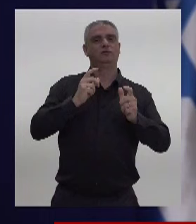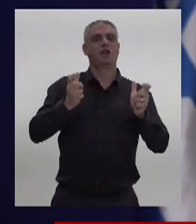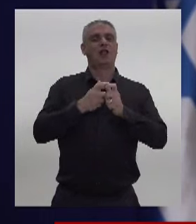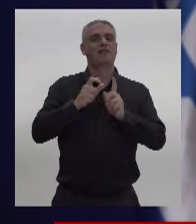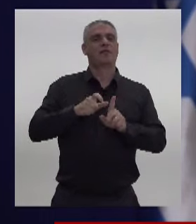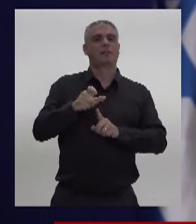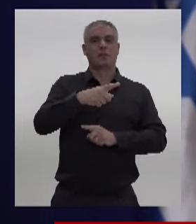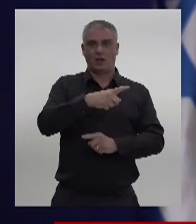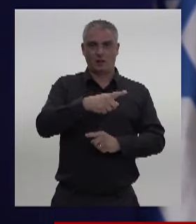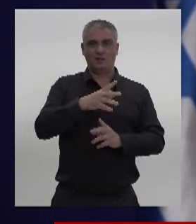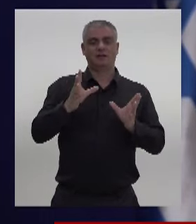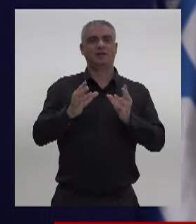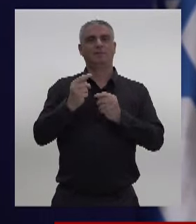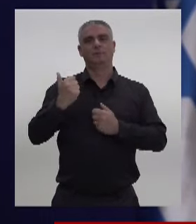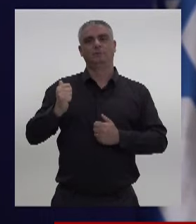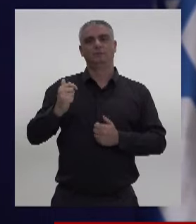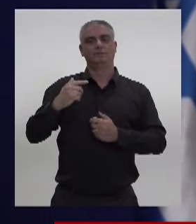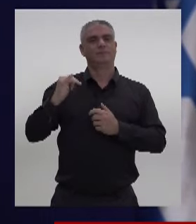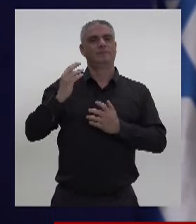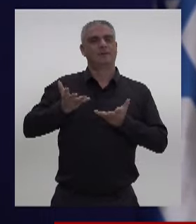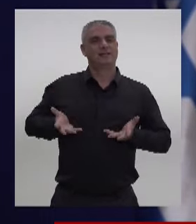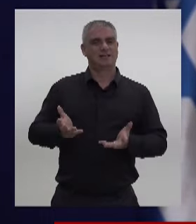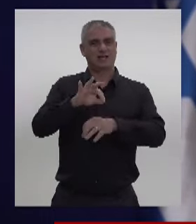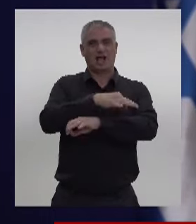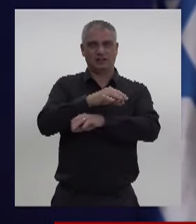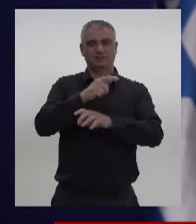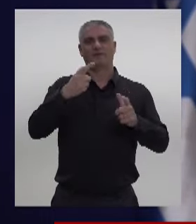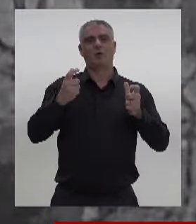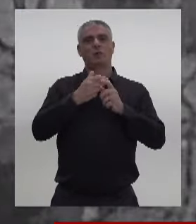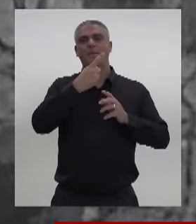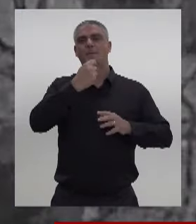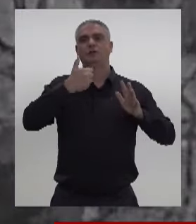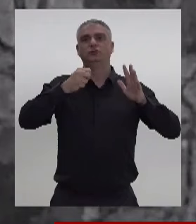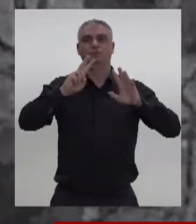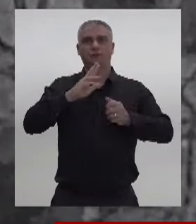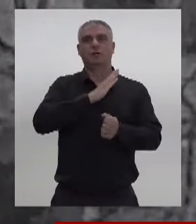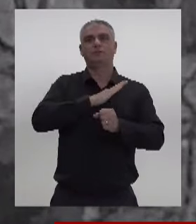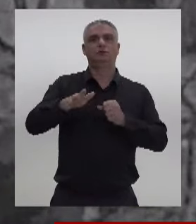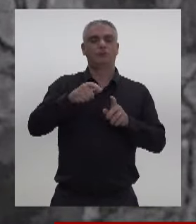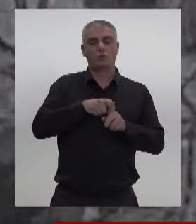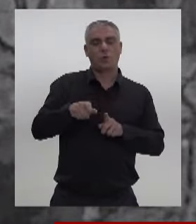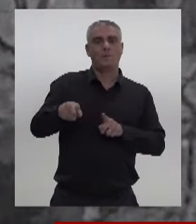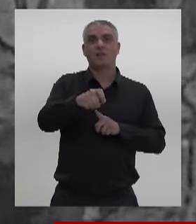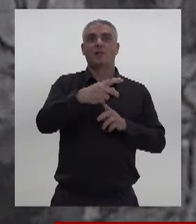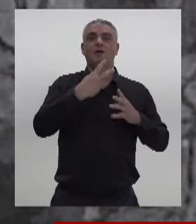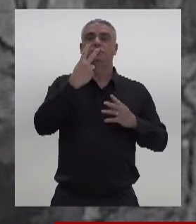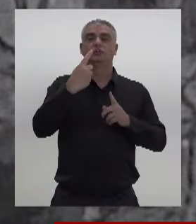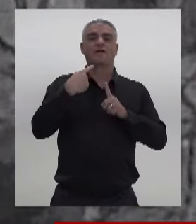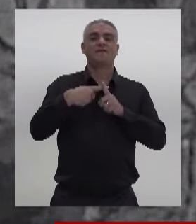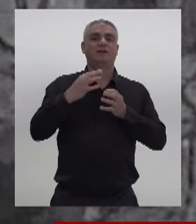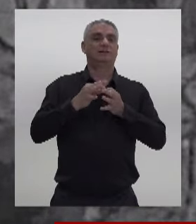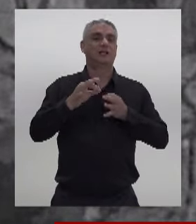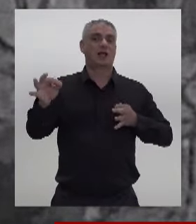הנחל בשיתוף עם כוחות יהלום בהובלת וגדה 162 השמידו תבי מנהרה באורך 2 וחצי